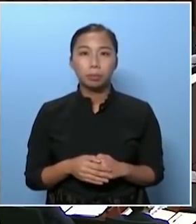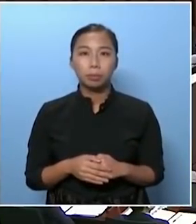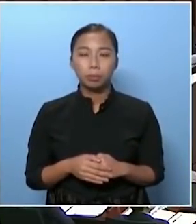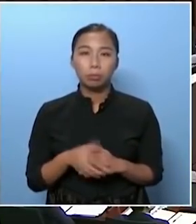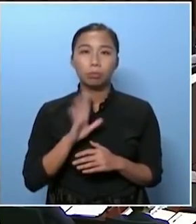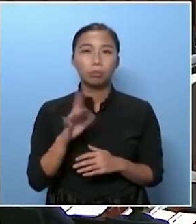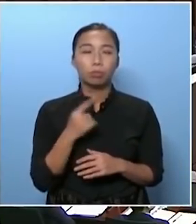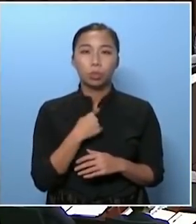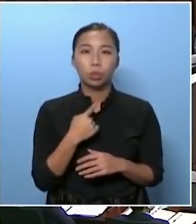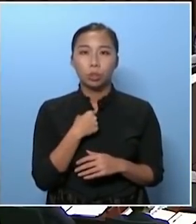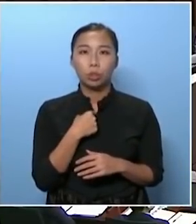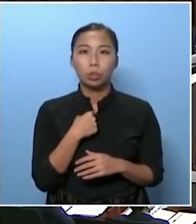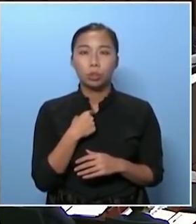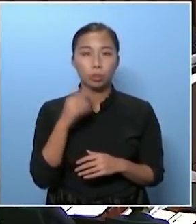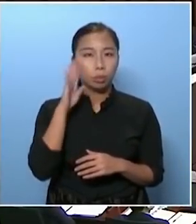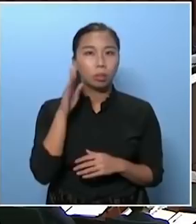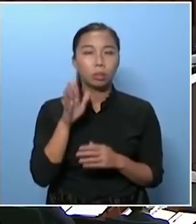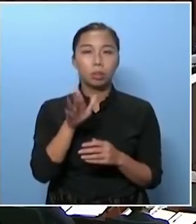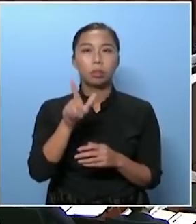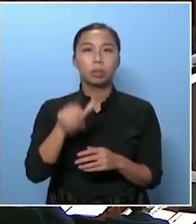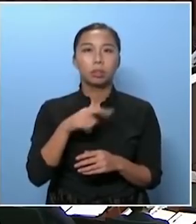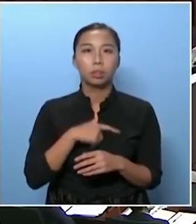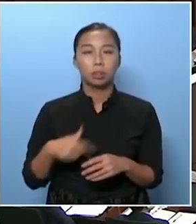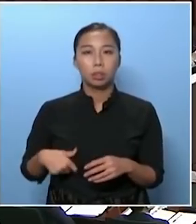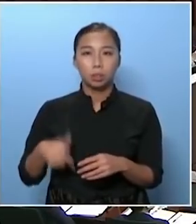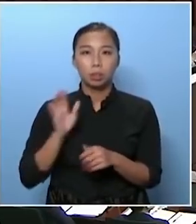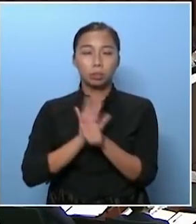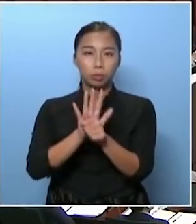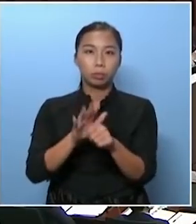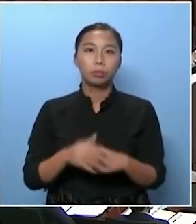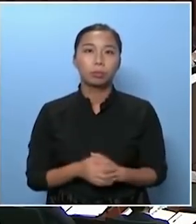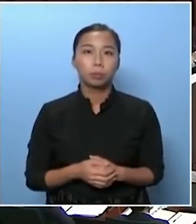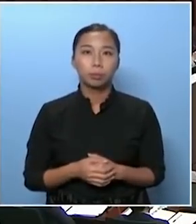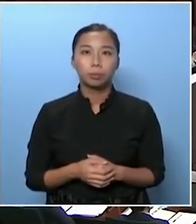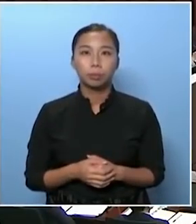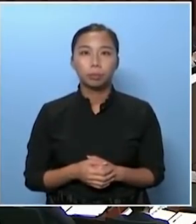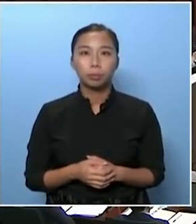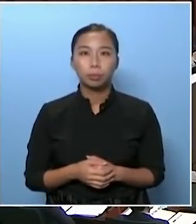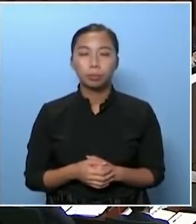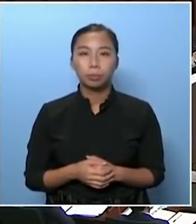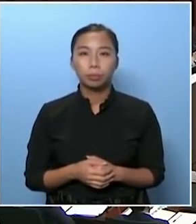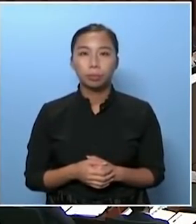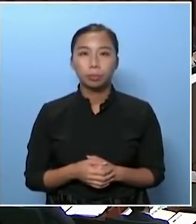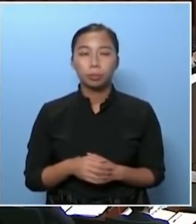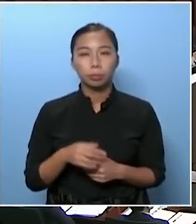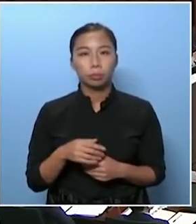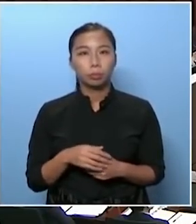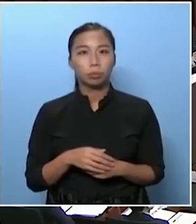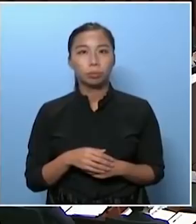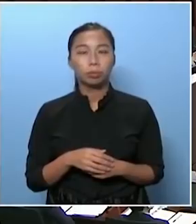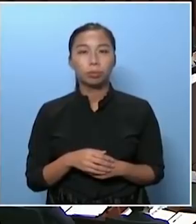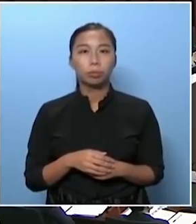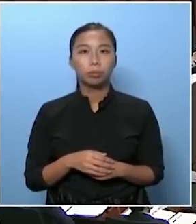唔需要，唔該，請陳淑莊議員出去。 我一定會，我哋後會有期。